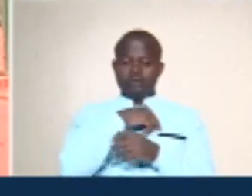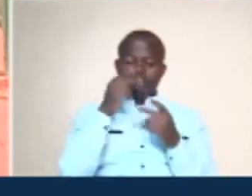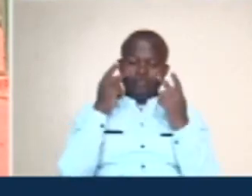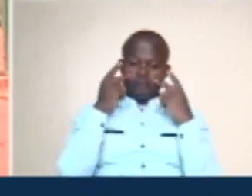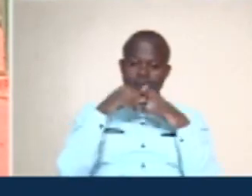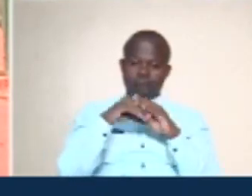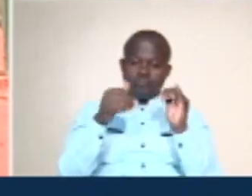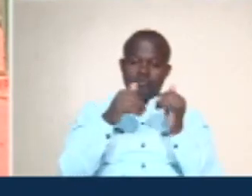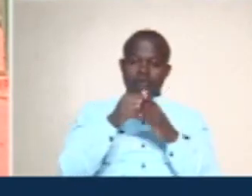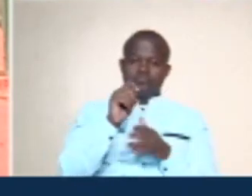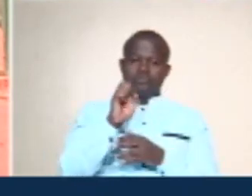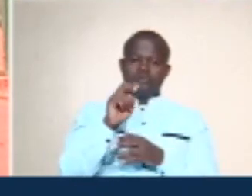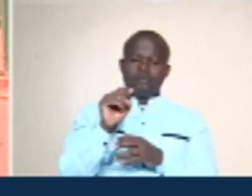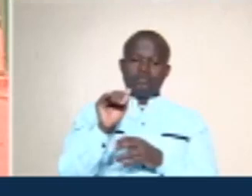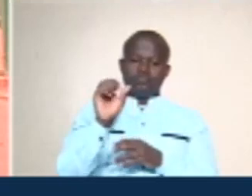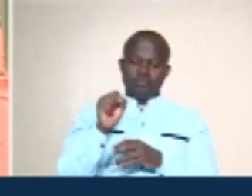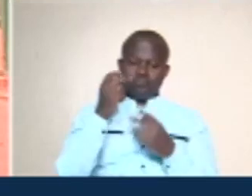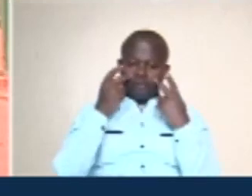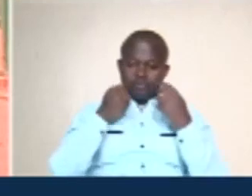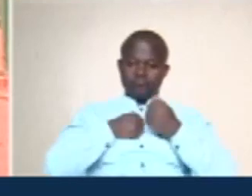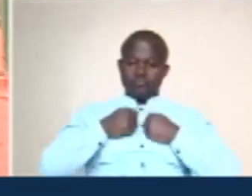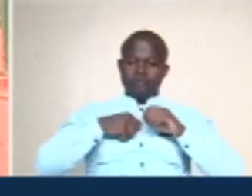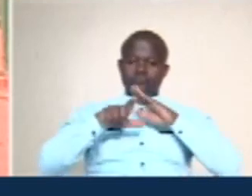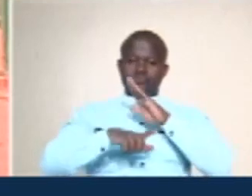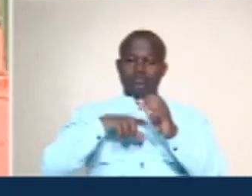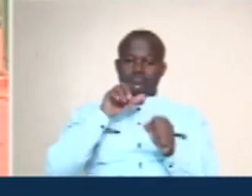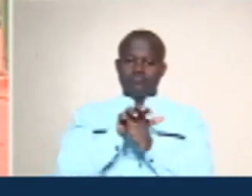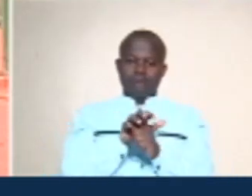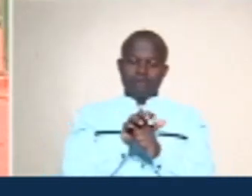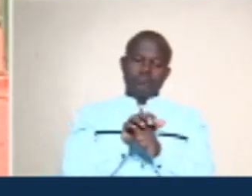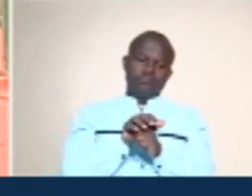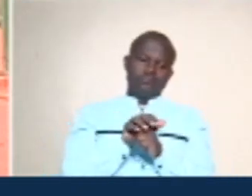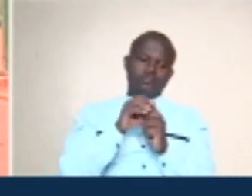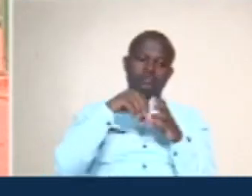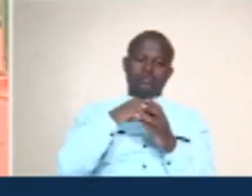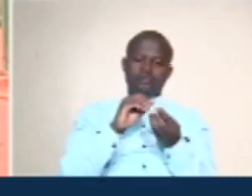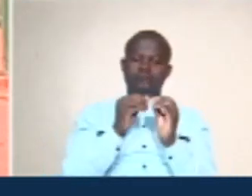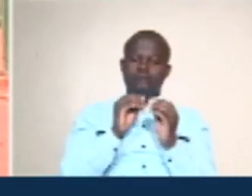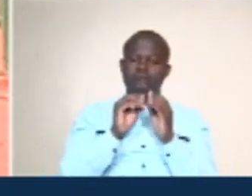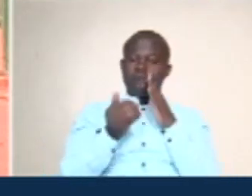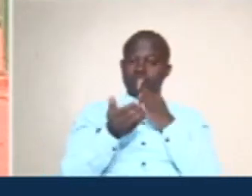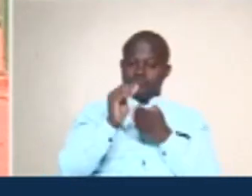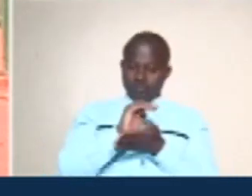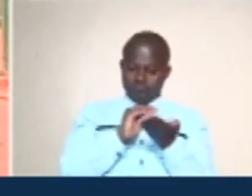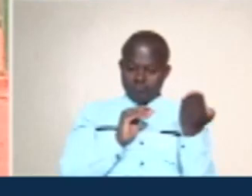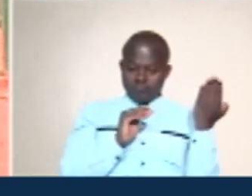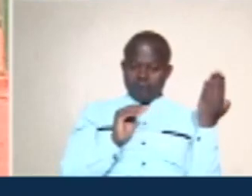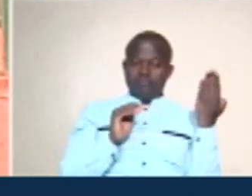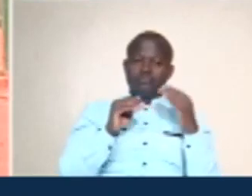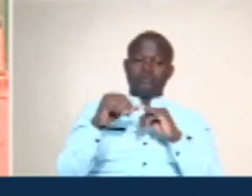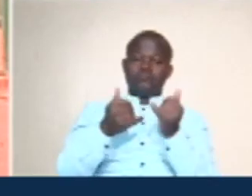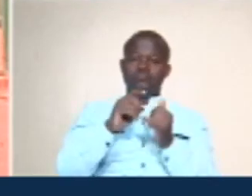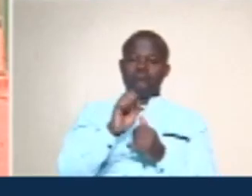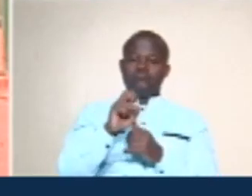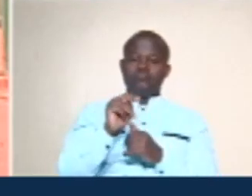mu mukino wa tennis mbona u Rwanda turacyari hasi cyane ku mubare w'aba professionnel bakina